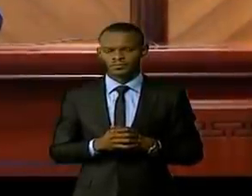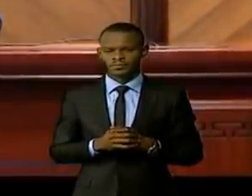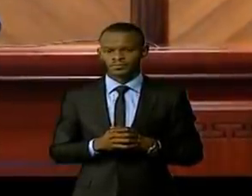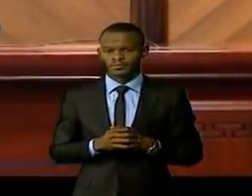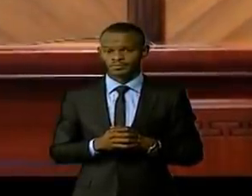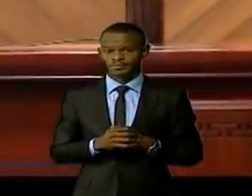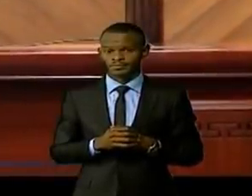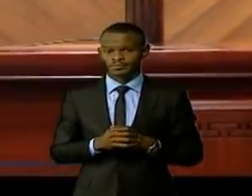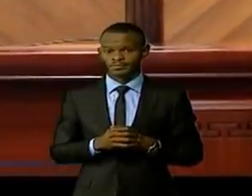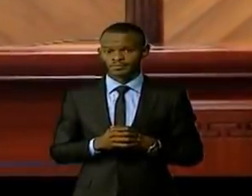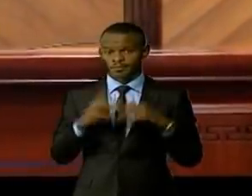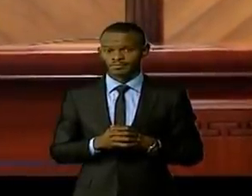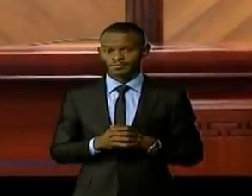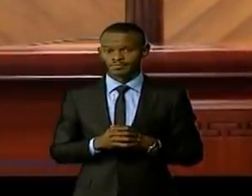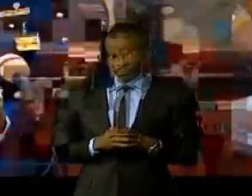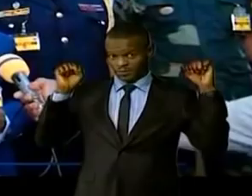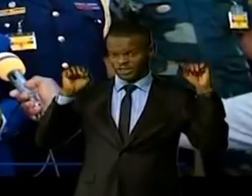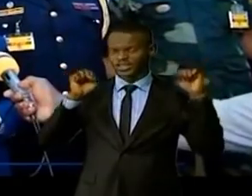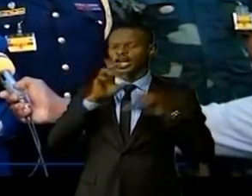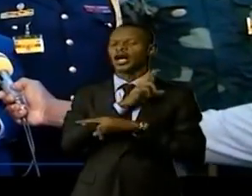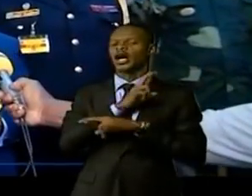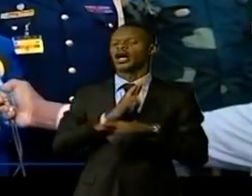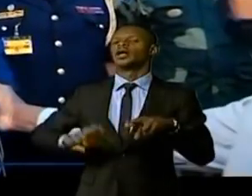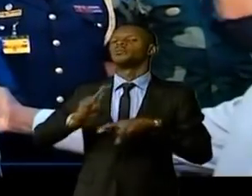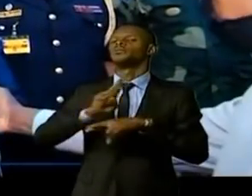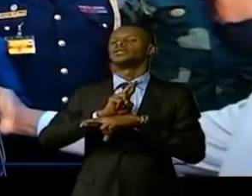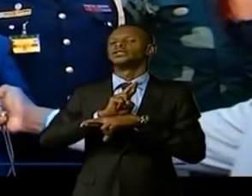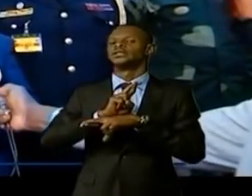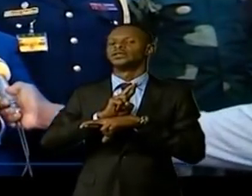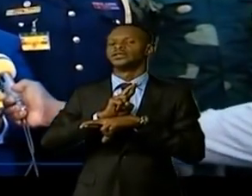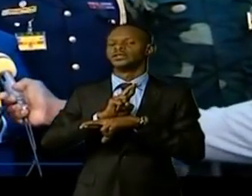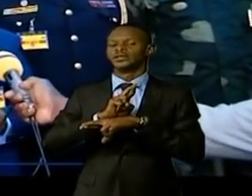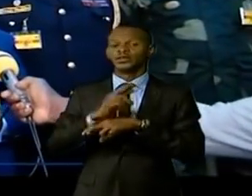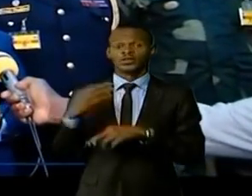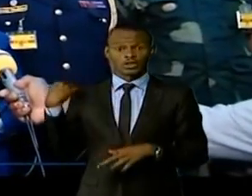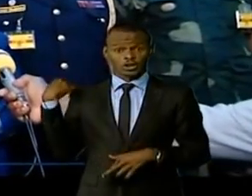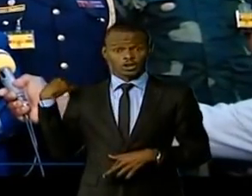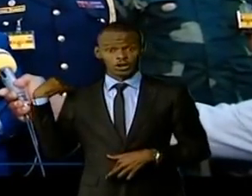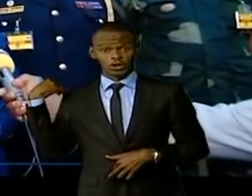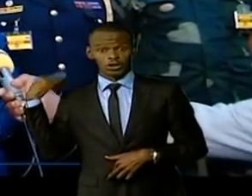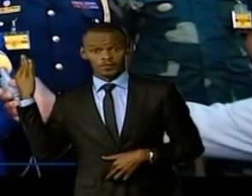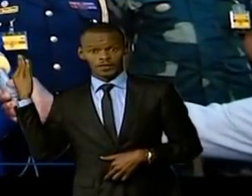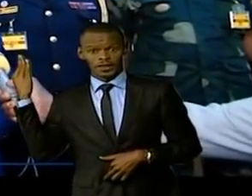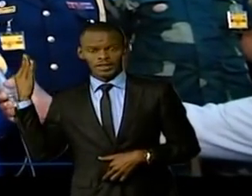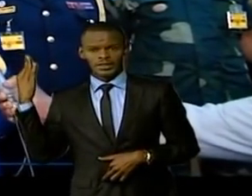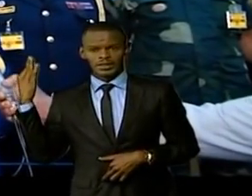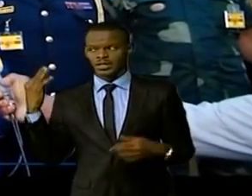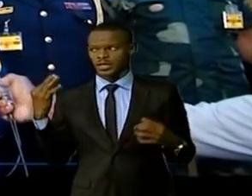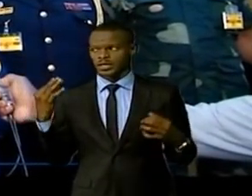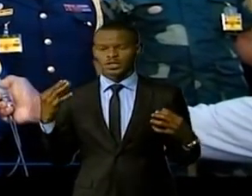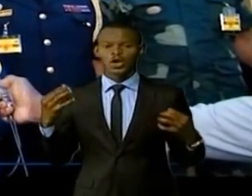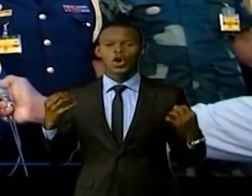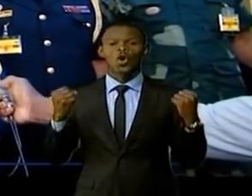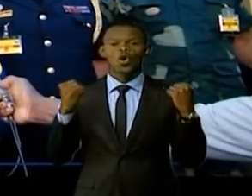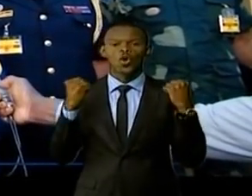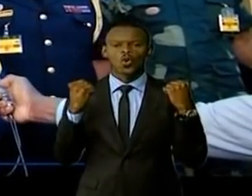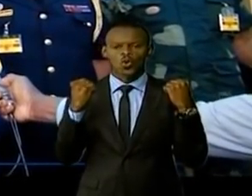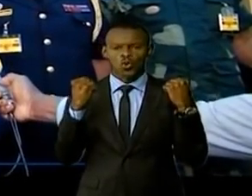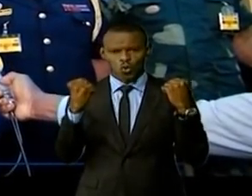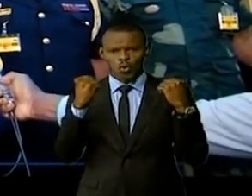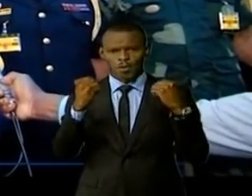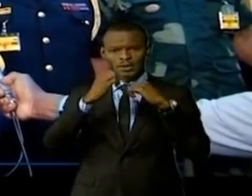Le président de la République, chef de l'État et commandant suprême des forces armées de la